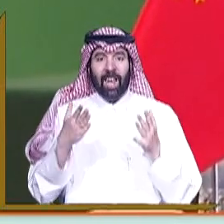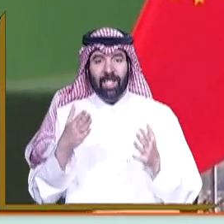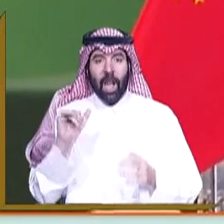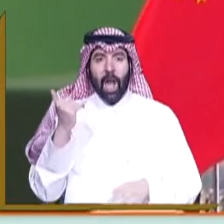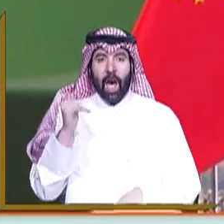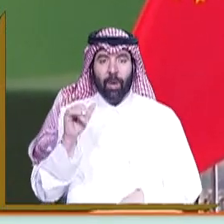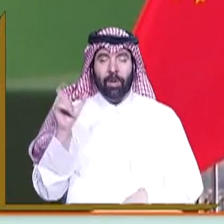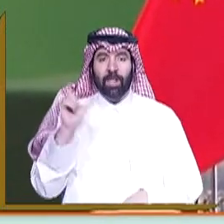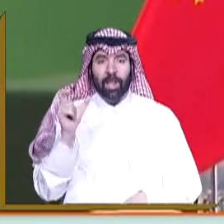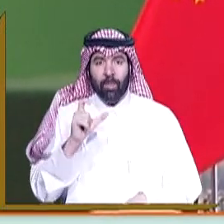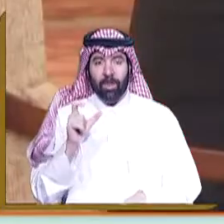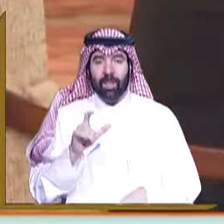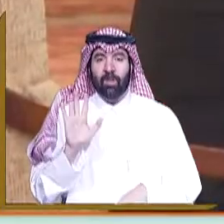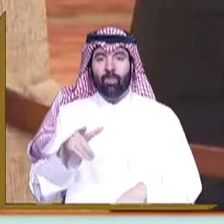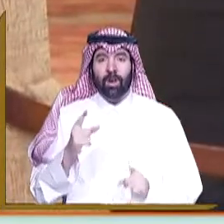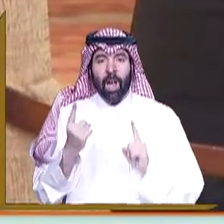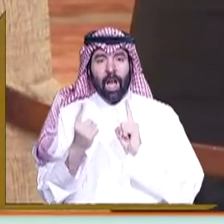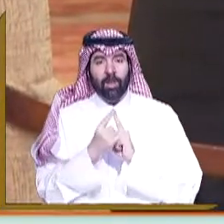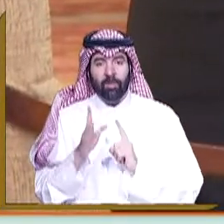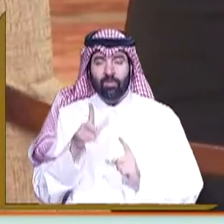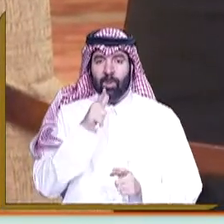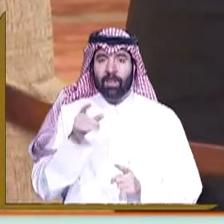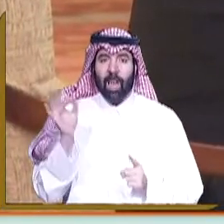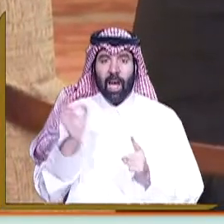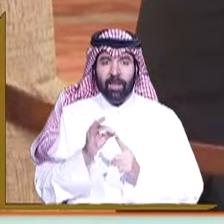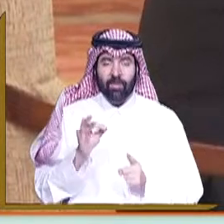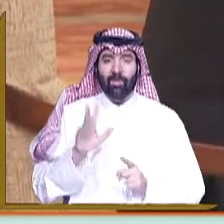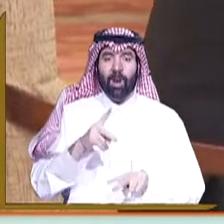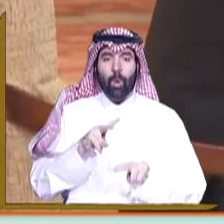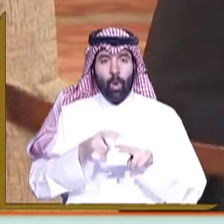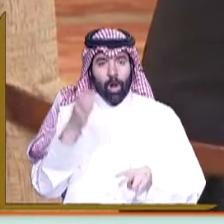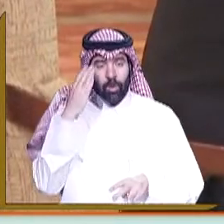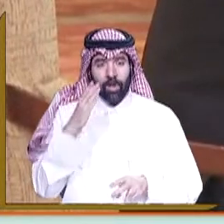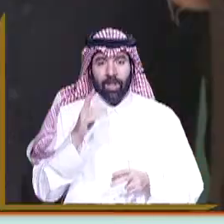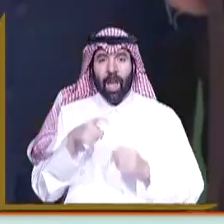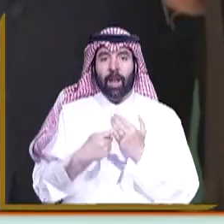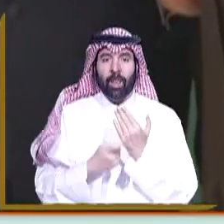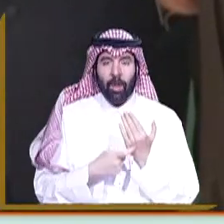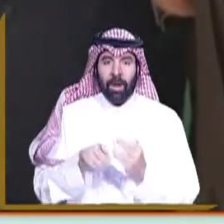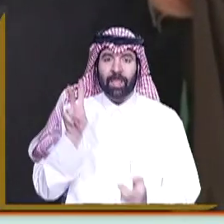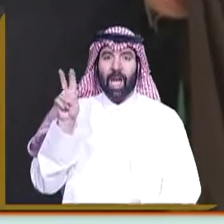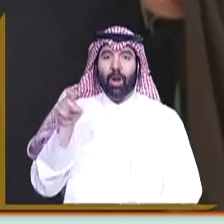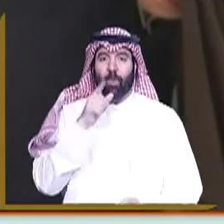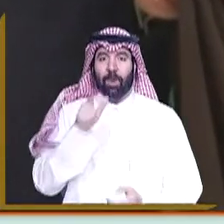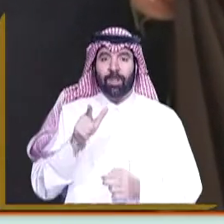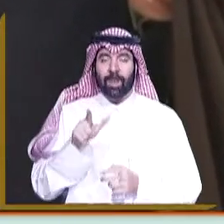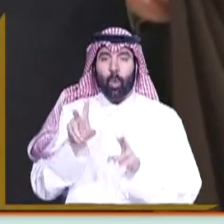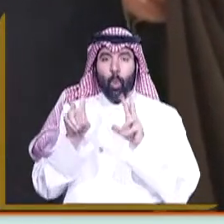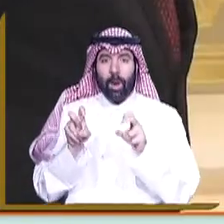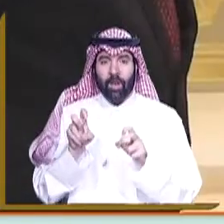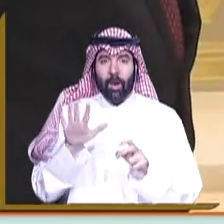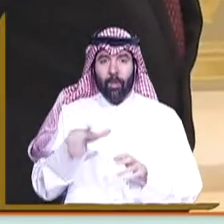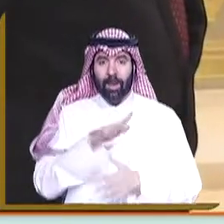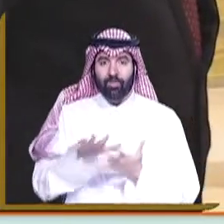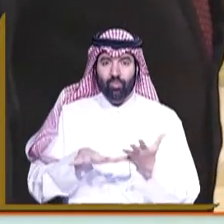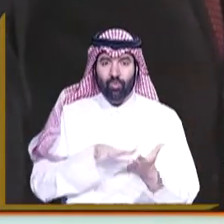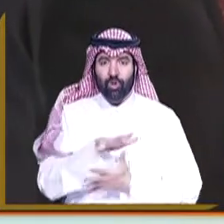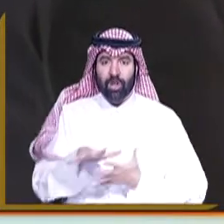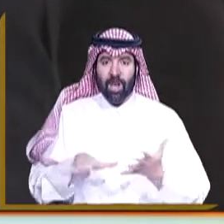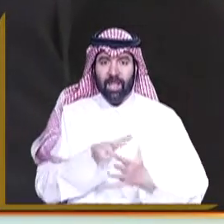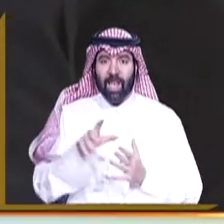بحق الفلسطينيين، مشددين على أهمية اطلاع المجتمع الدولي بوقف انتهاكات الاحتلال